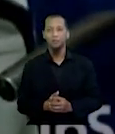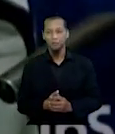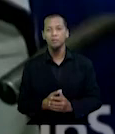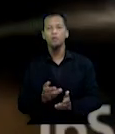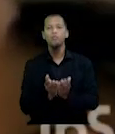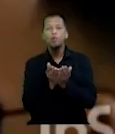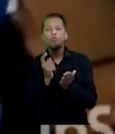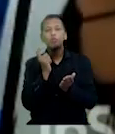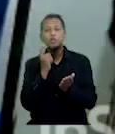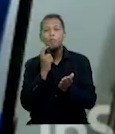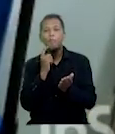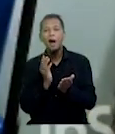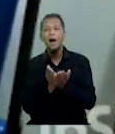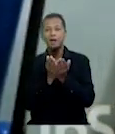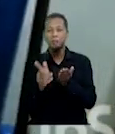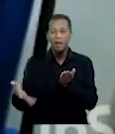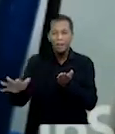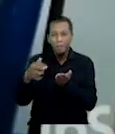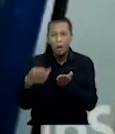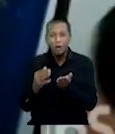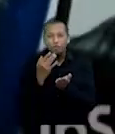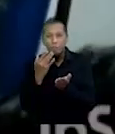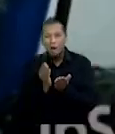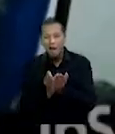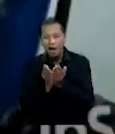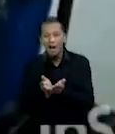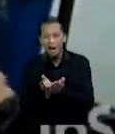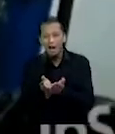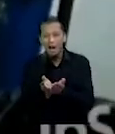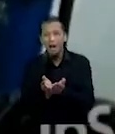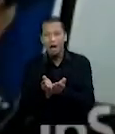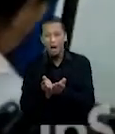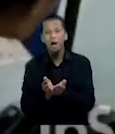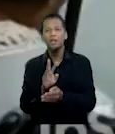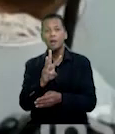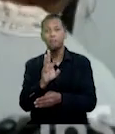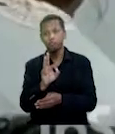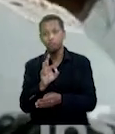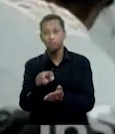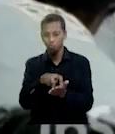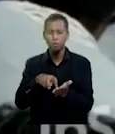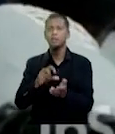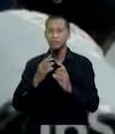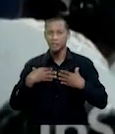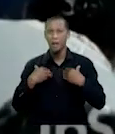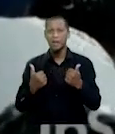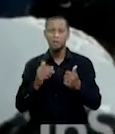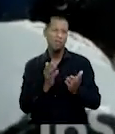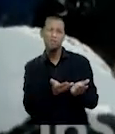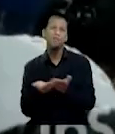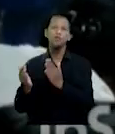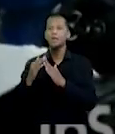perdana di Pantai Lodik, Kabupaten Rotendao. 11 dari 32 penumpang selamat masih dirawat intensif di rumah sakit, sementara 7 korban